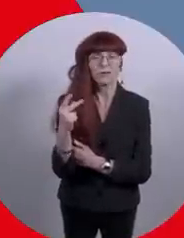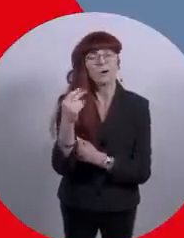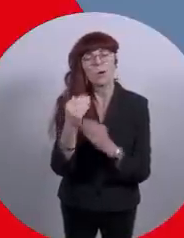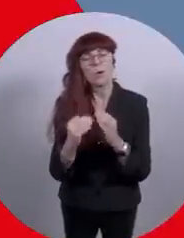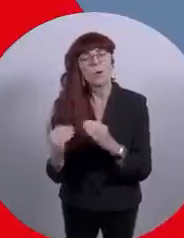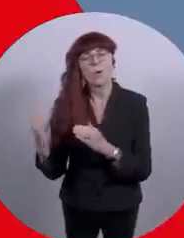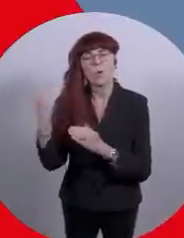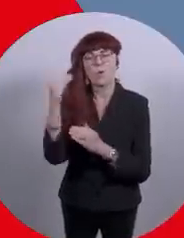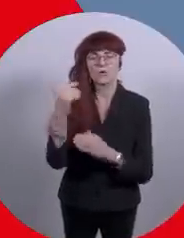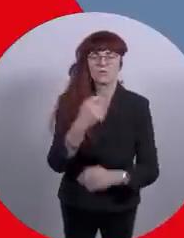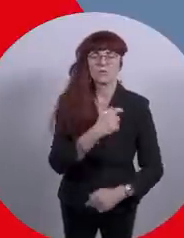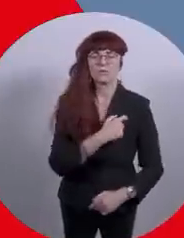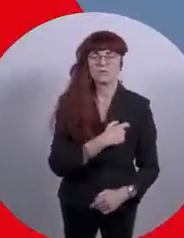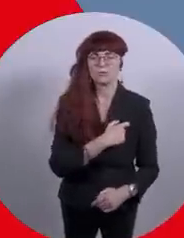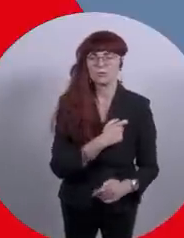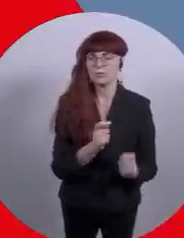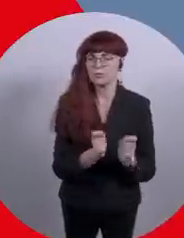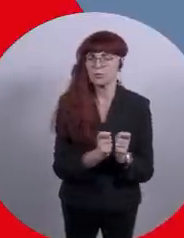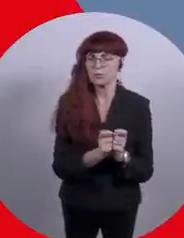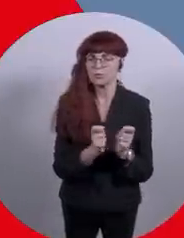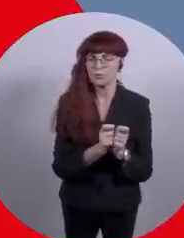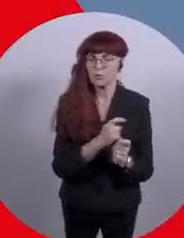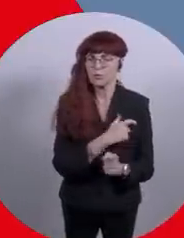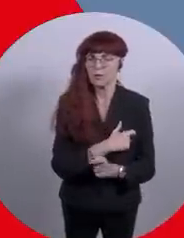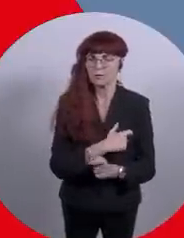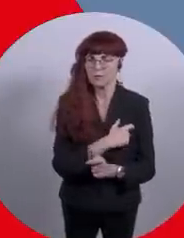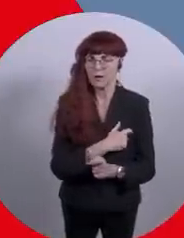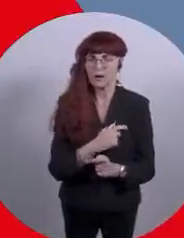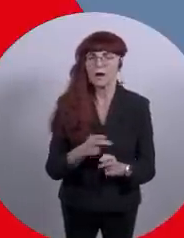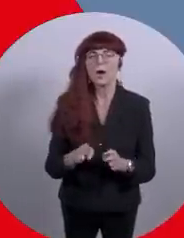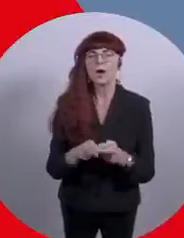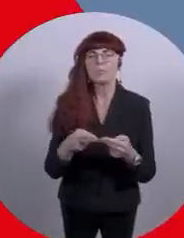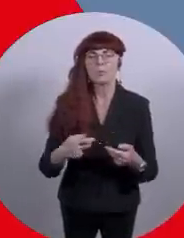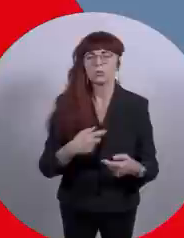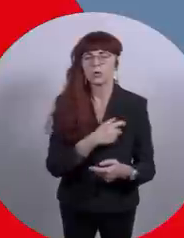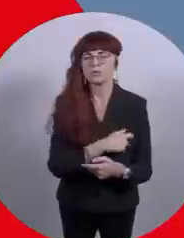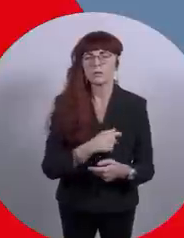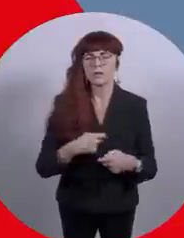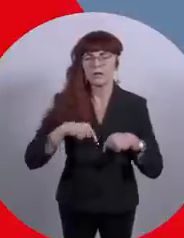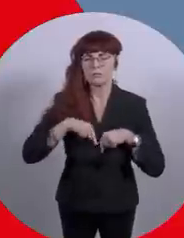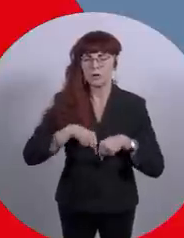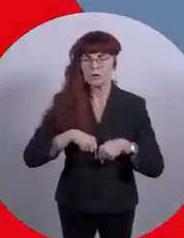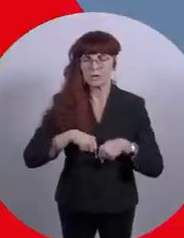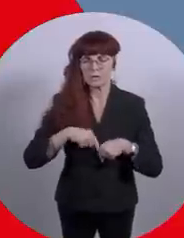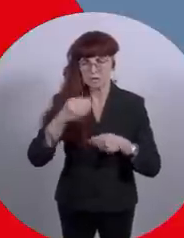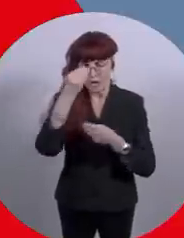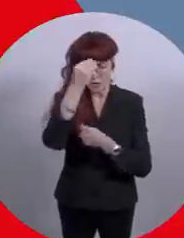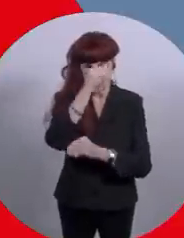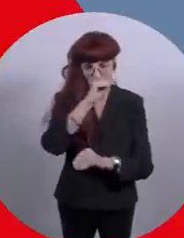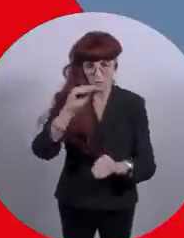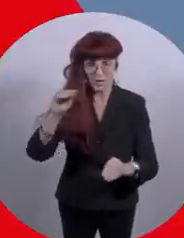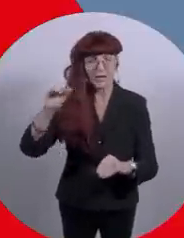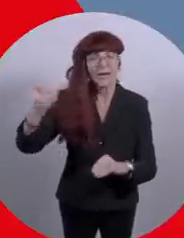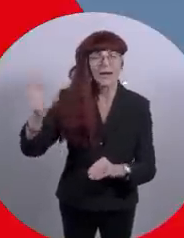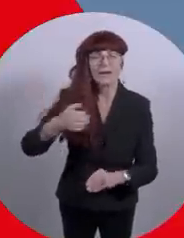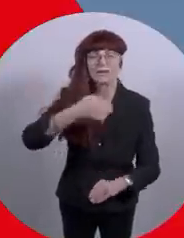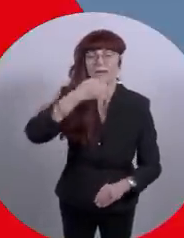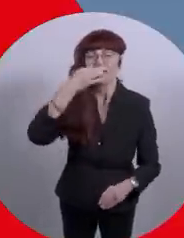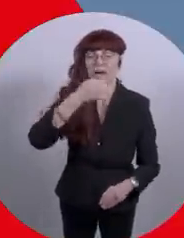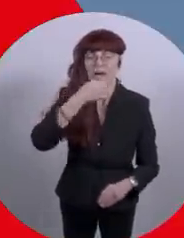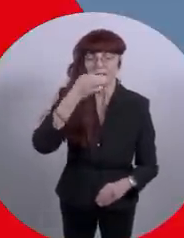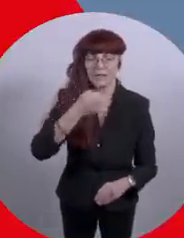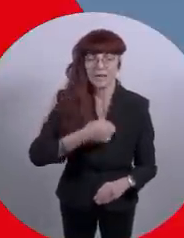Funktion in unserer Partei um den bundesparteivorsitzankündigen und darf als ersten Redner